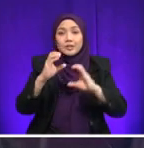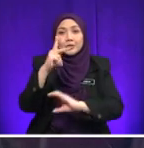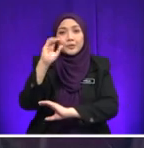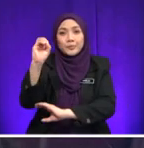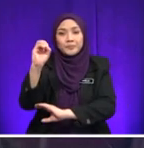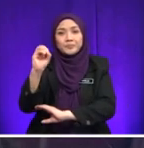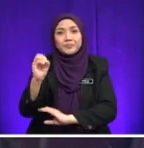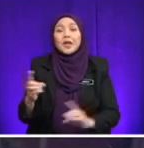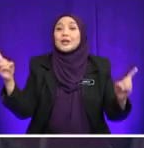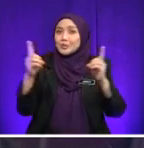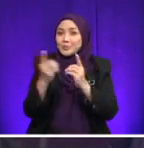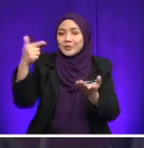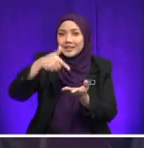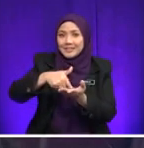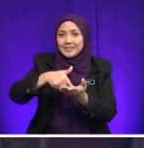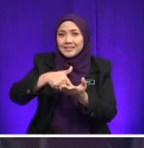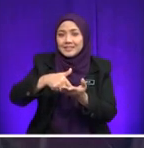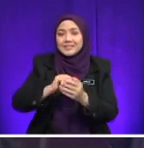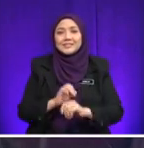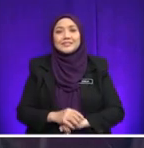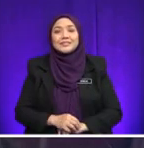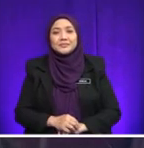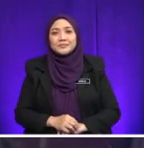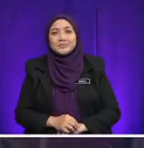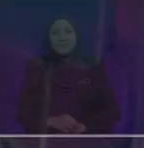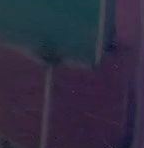kembali ke Menengah Atas